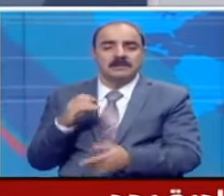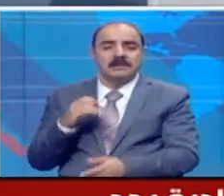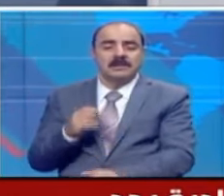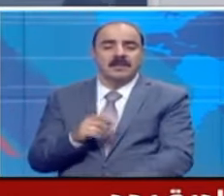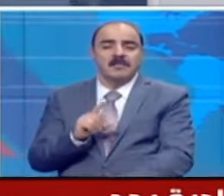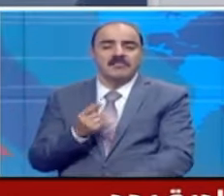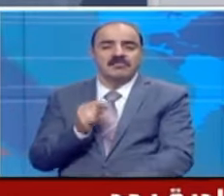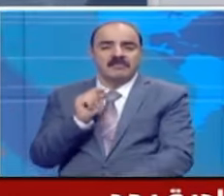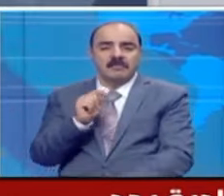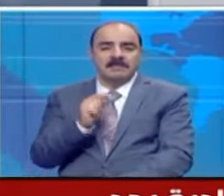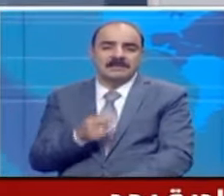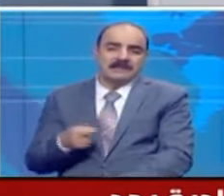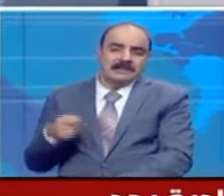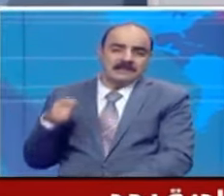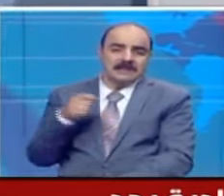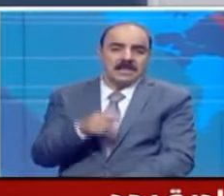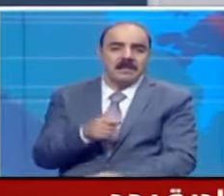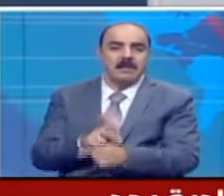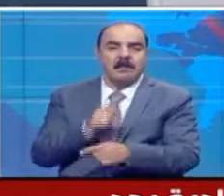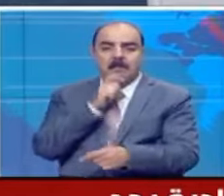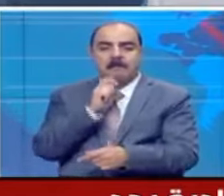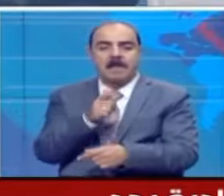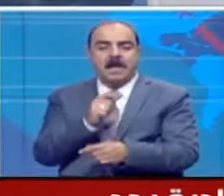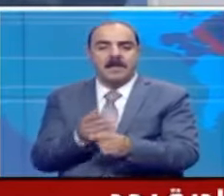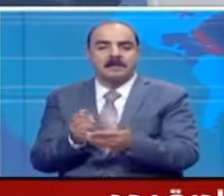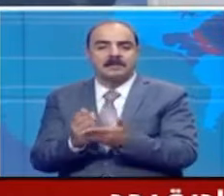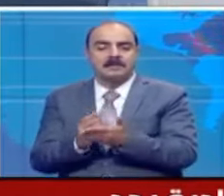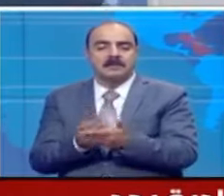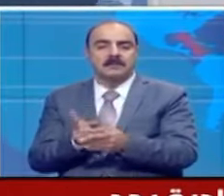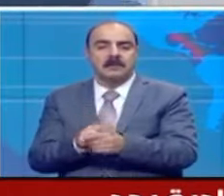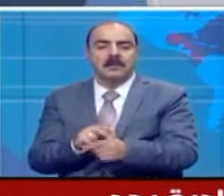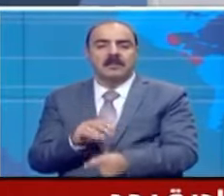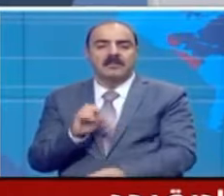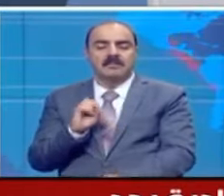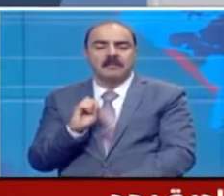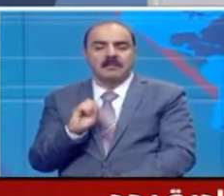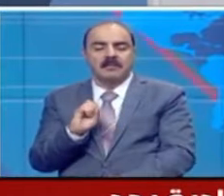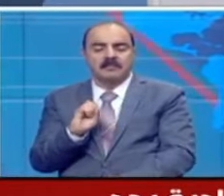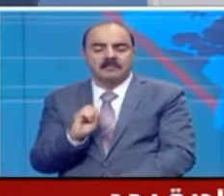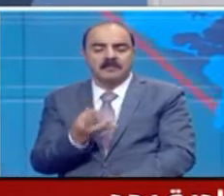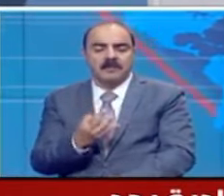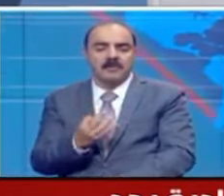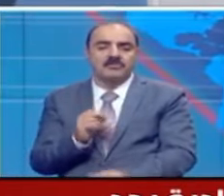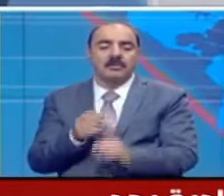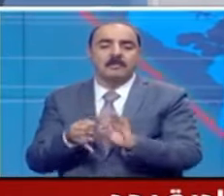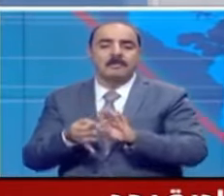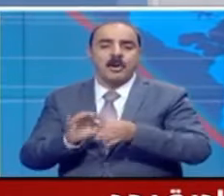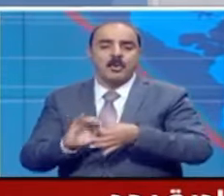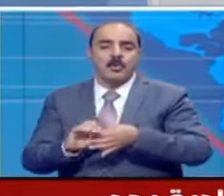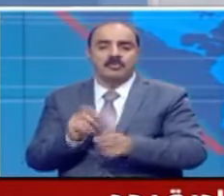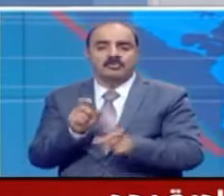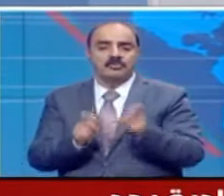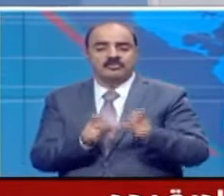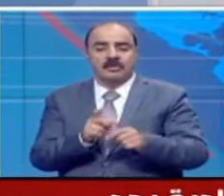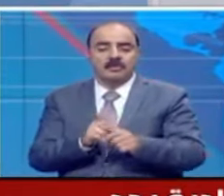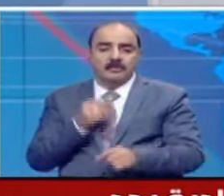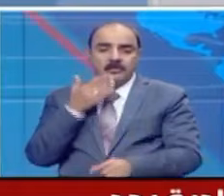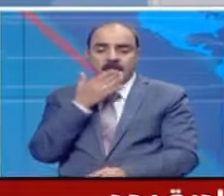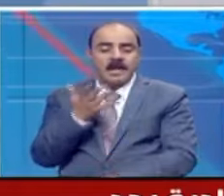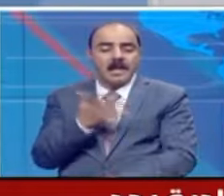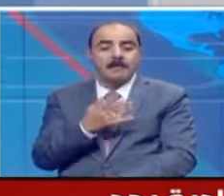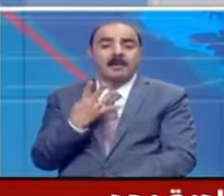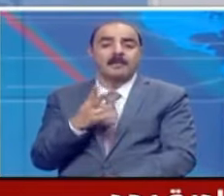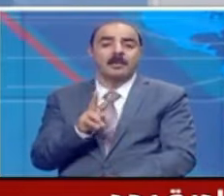الرئيس 15% زيادة في المعاشات إلى 13 مليون مواطن،